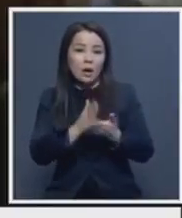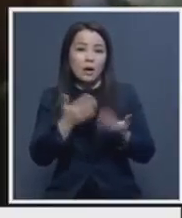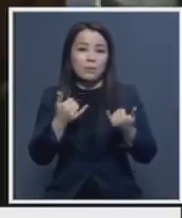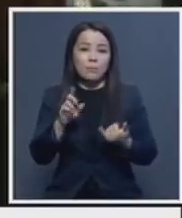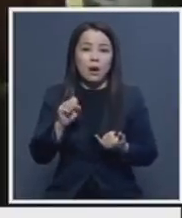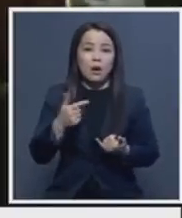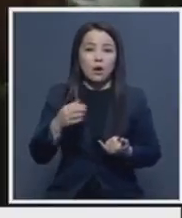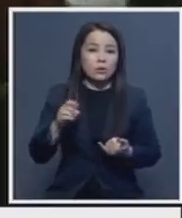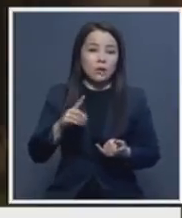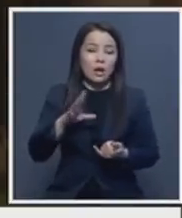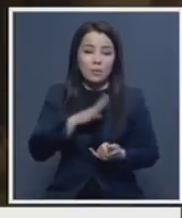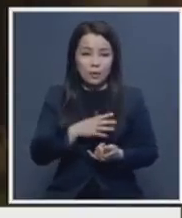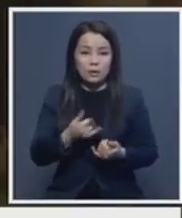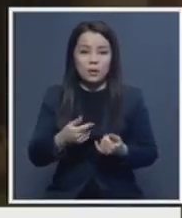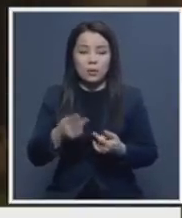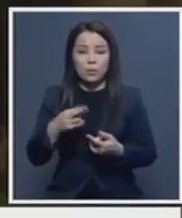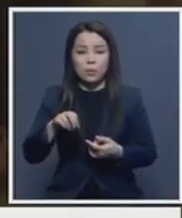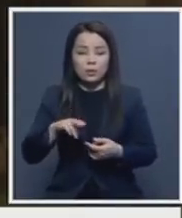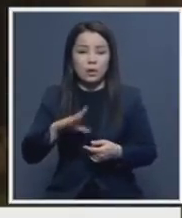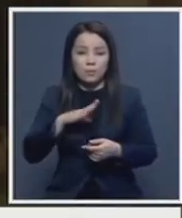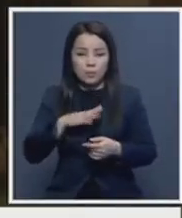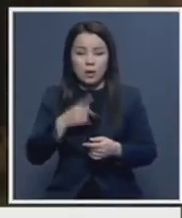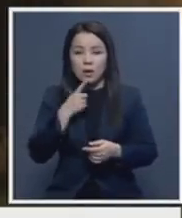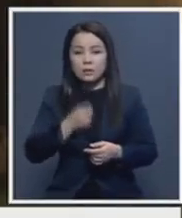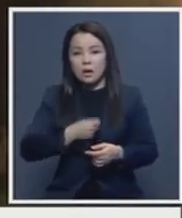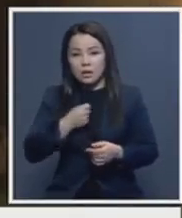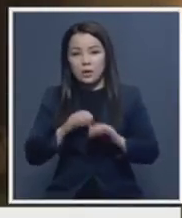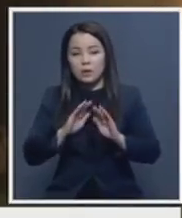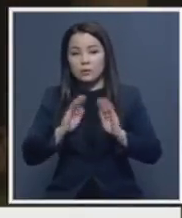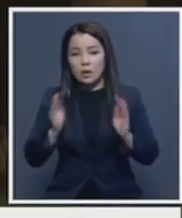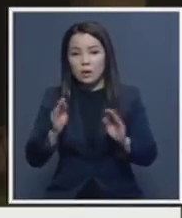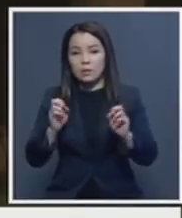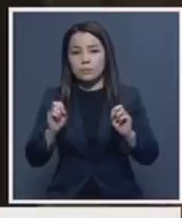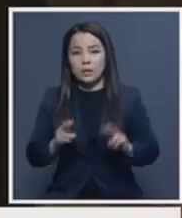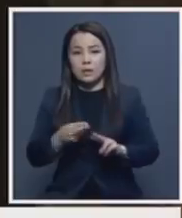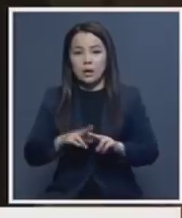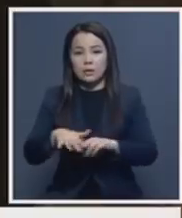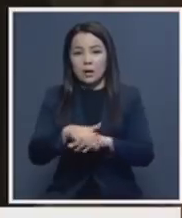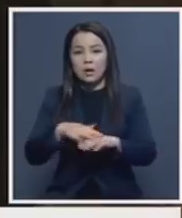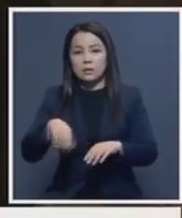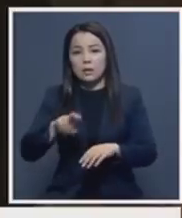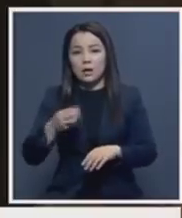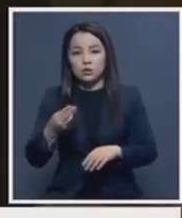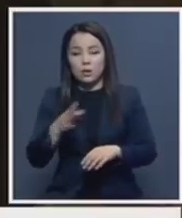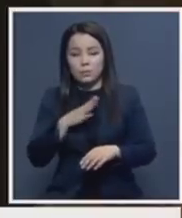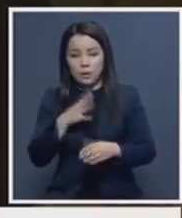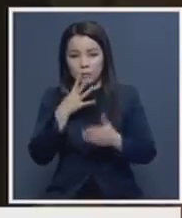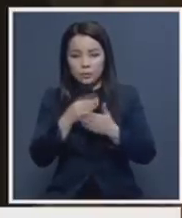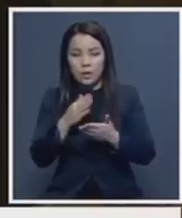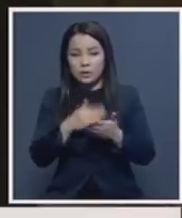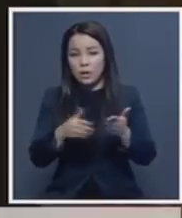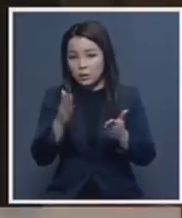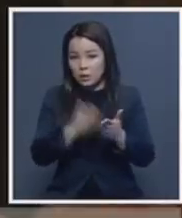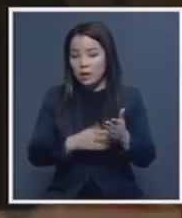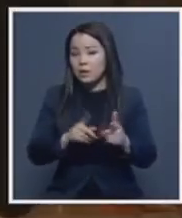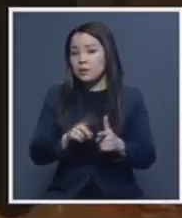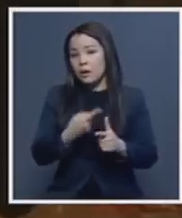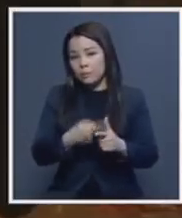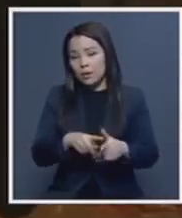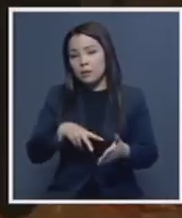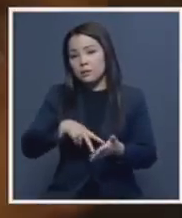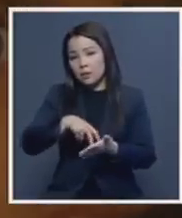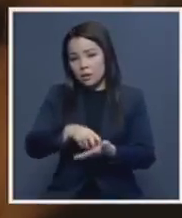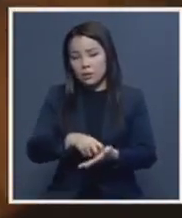Қазір Бағозды күрт отрядтары қоршауда ұстап тұр, ал тұрғындар толық шығарылатын болса, Даиш содырлары жойылады немесе тізе